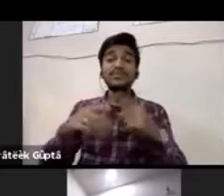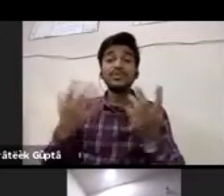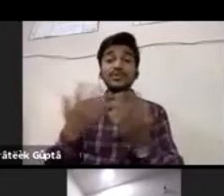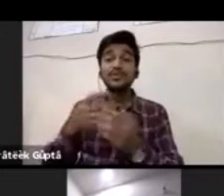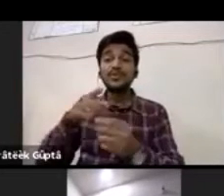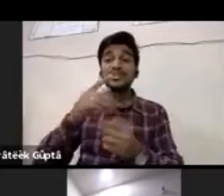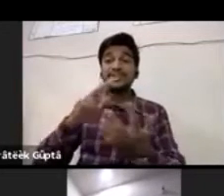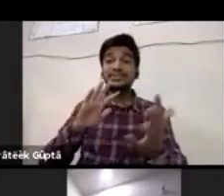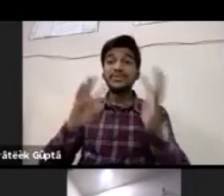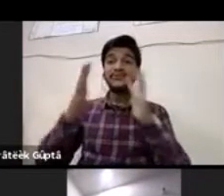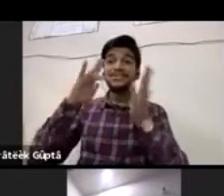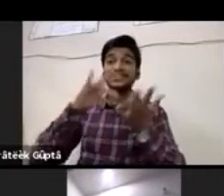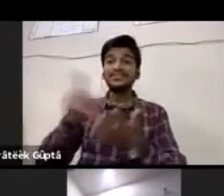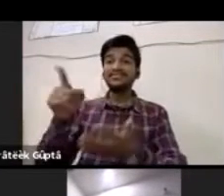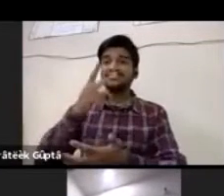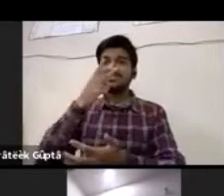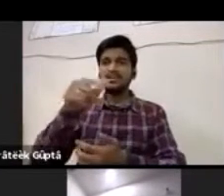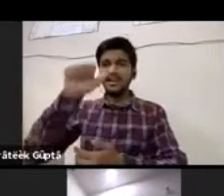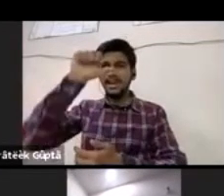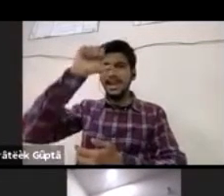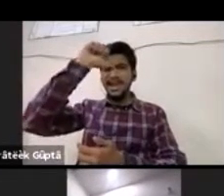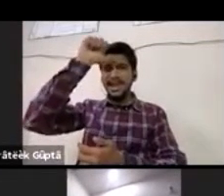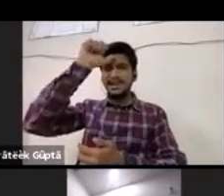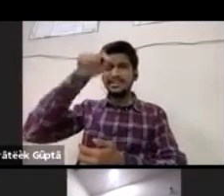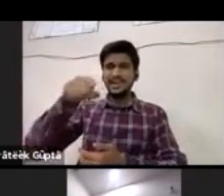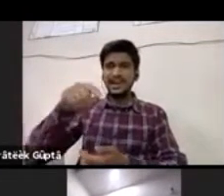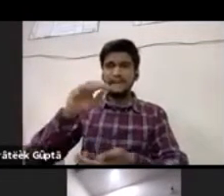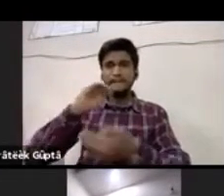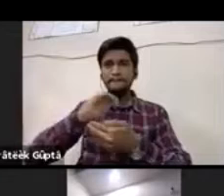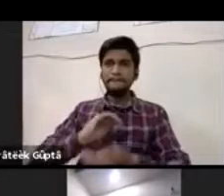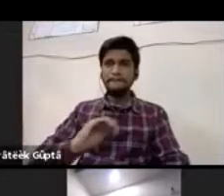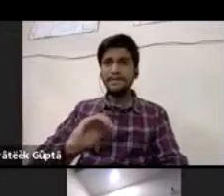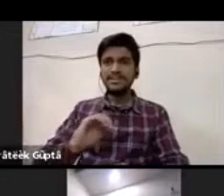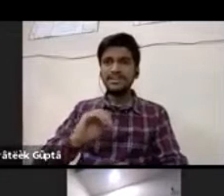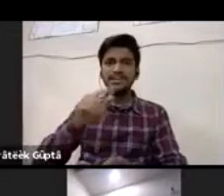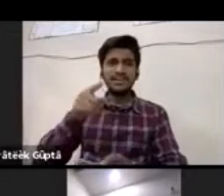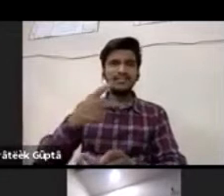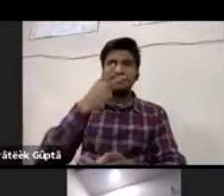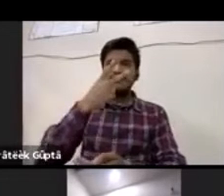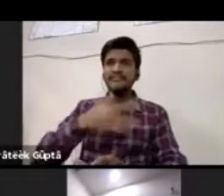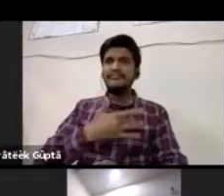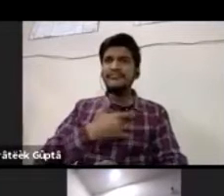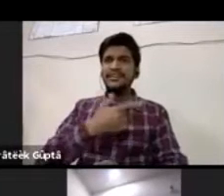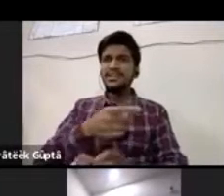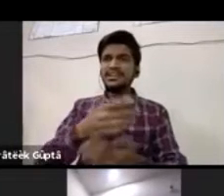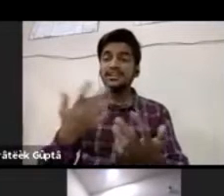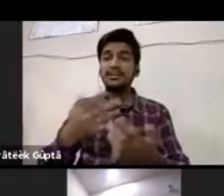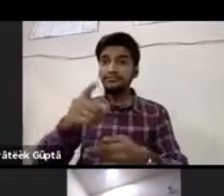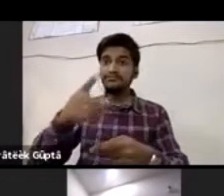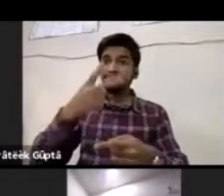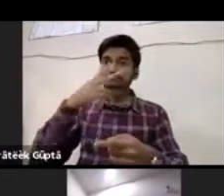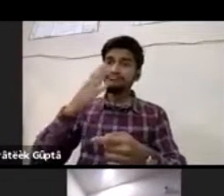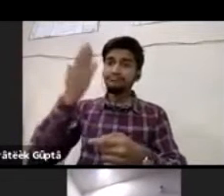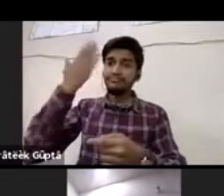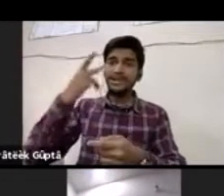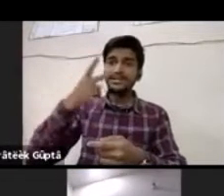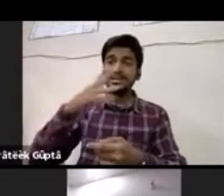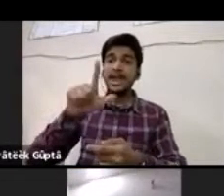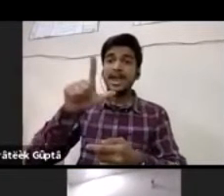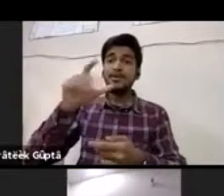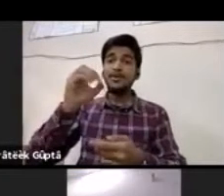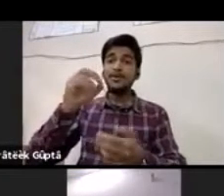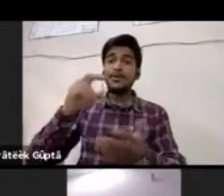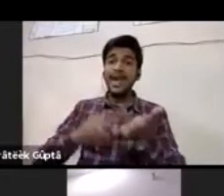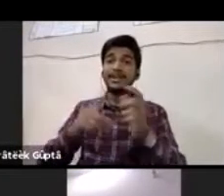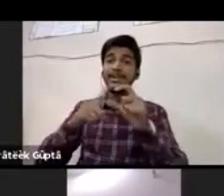tum to Hindustan mein bade ho, tumhe kaise dikkat ho sakti hai. Main London mein raha hu, mere ko pata hai environment kaise role play karta hai. Yahan roz sham ko